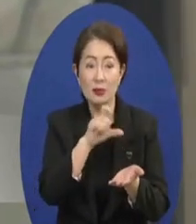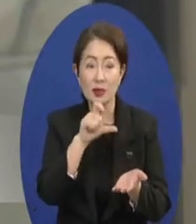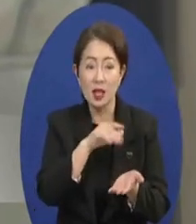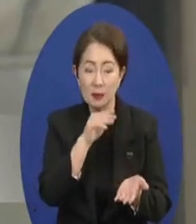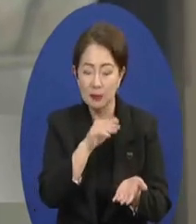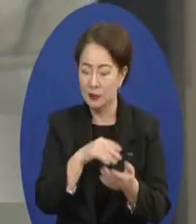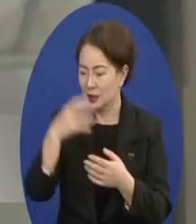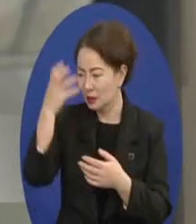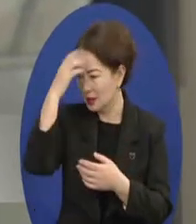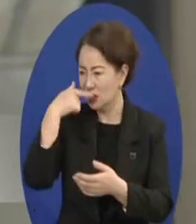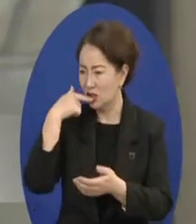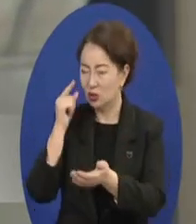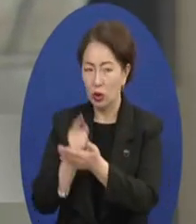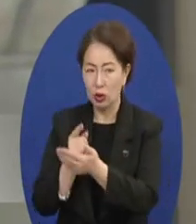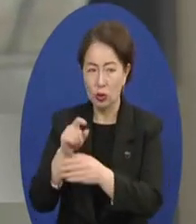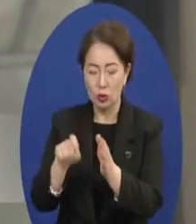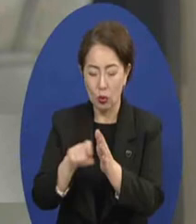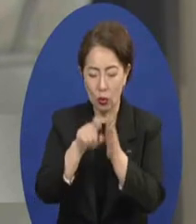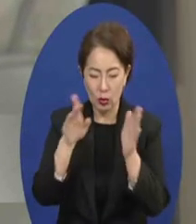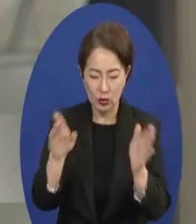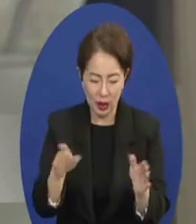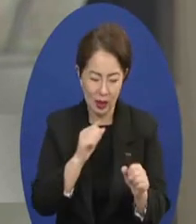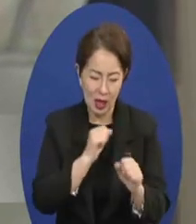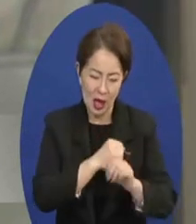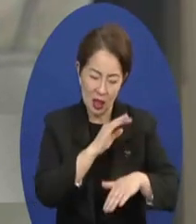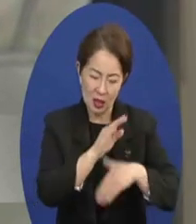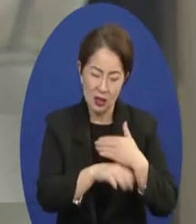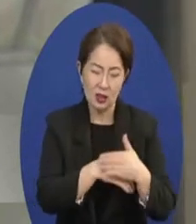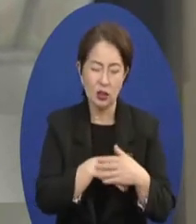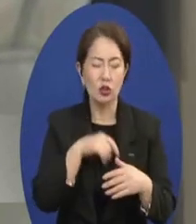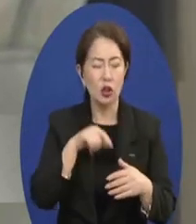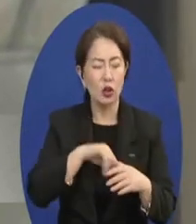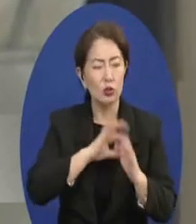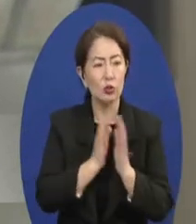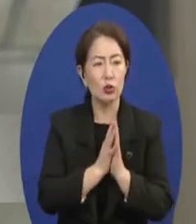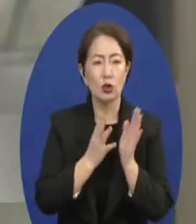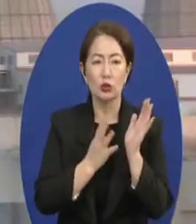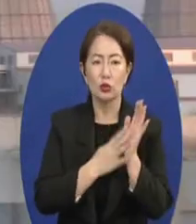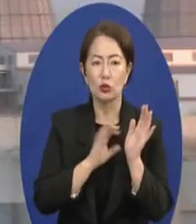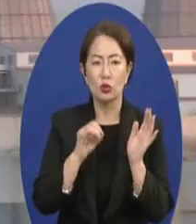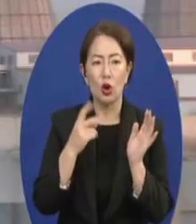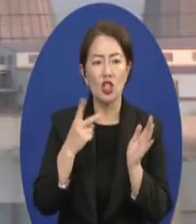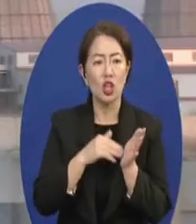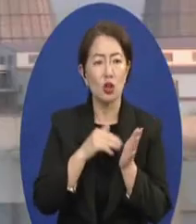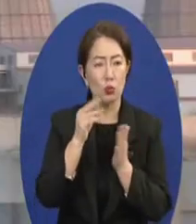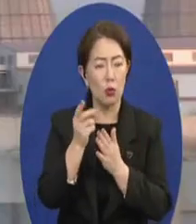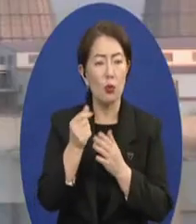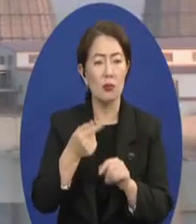хэрэгжих хугацаанд хүлээгдэж байгаа гүйцэтгэлээр 902 тэрбум төгрөхээр байна.